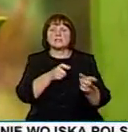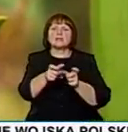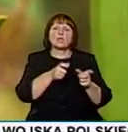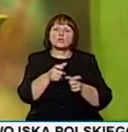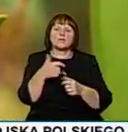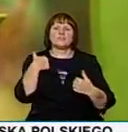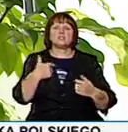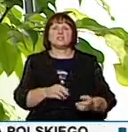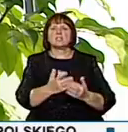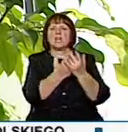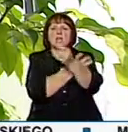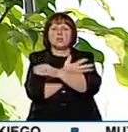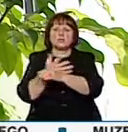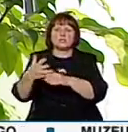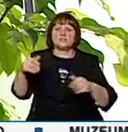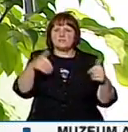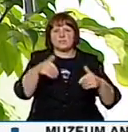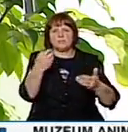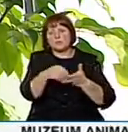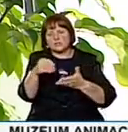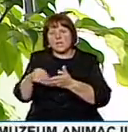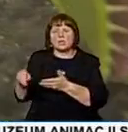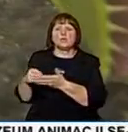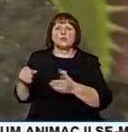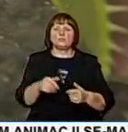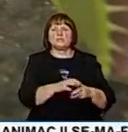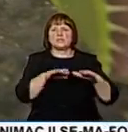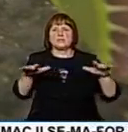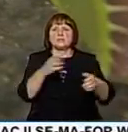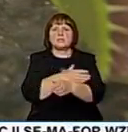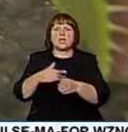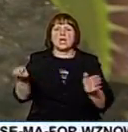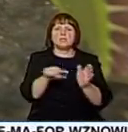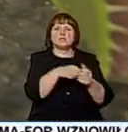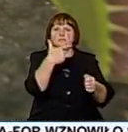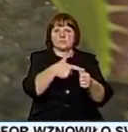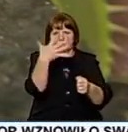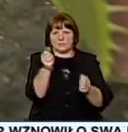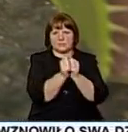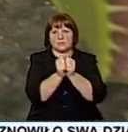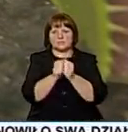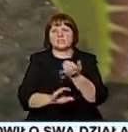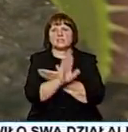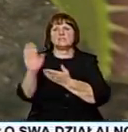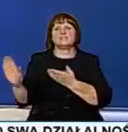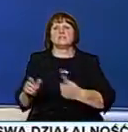roślin, a na stoisku kiermaszowym kupić najpopularniejsze gatunki. Wystawa potrwa do 25 września.